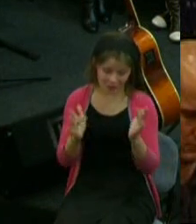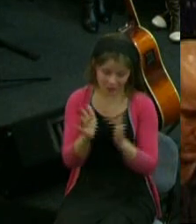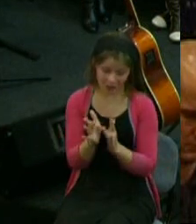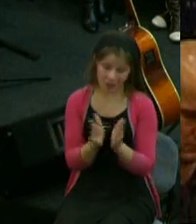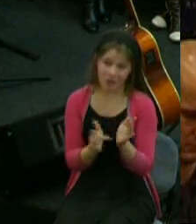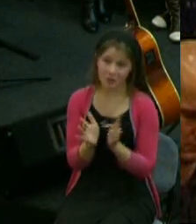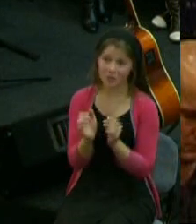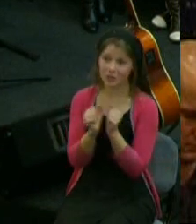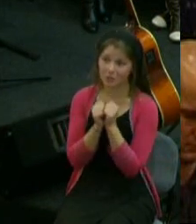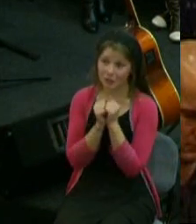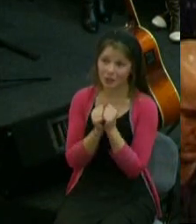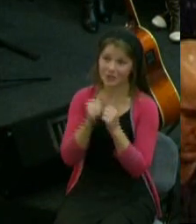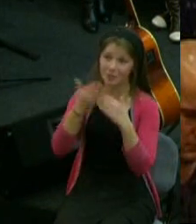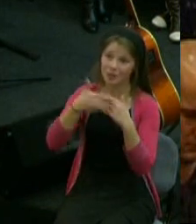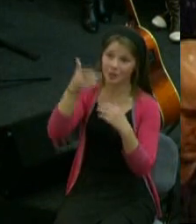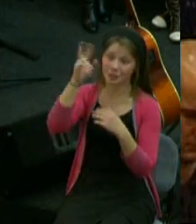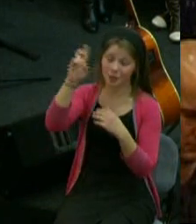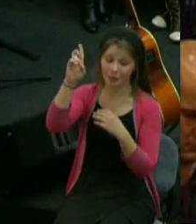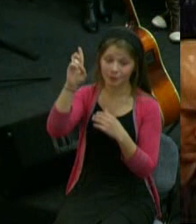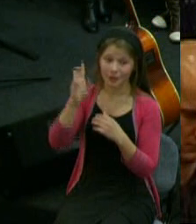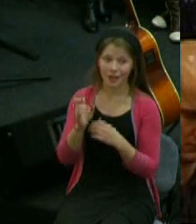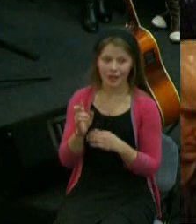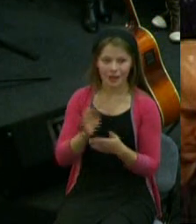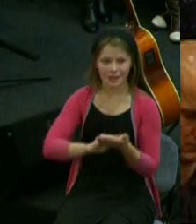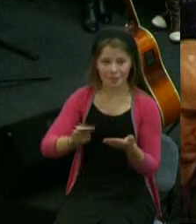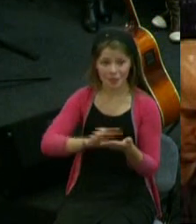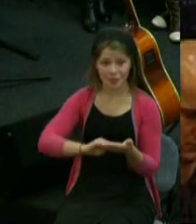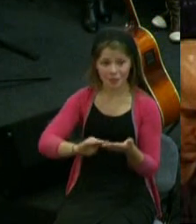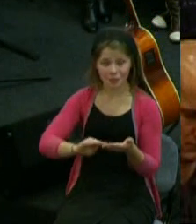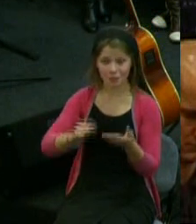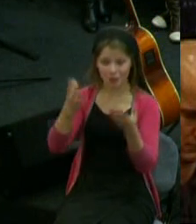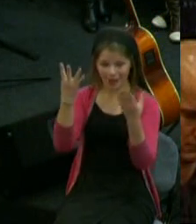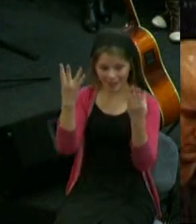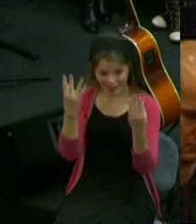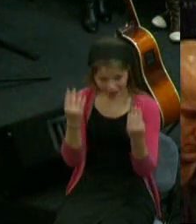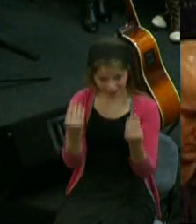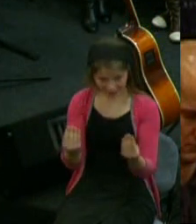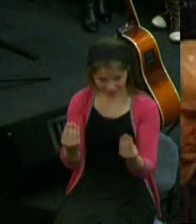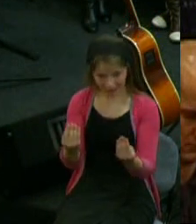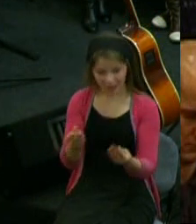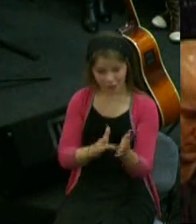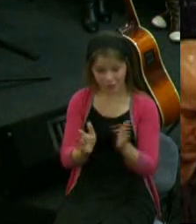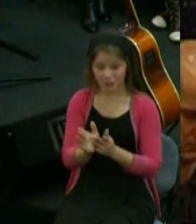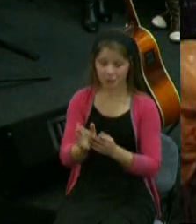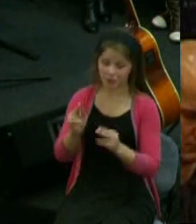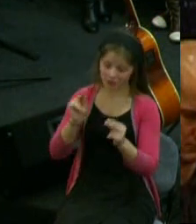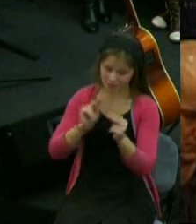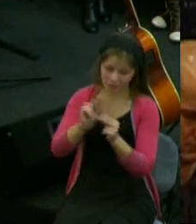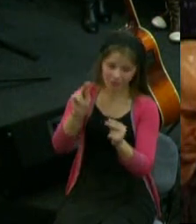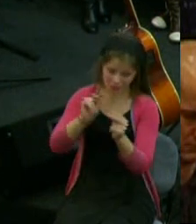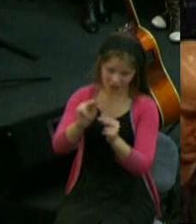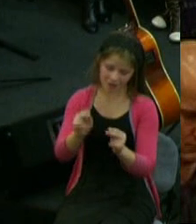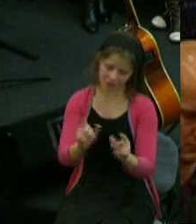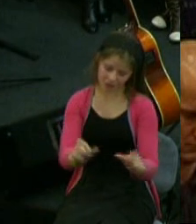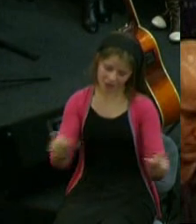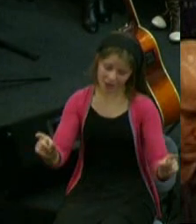молився перед Господом, як він творив молитви перед Богом. Написано, Слово Боже говорить, що днями він що? Поучав людей, наставляв